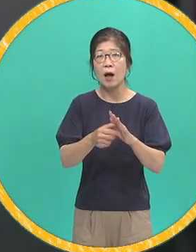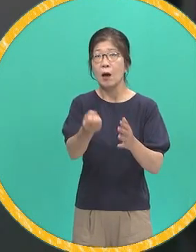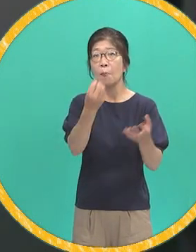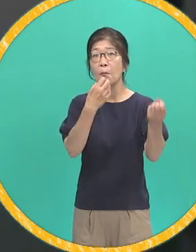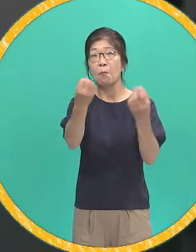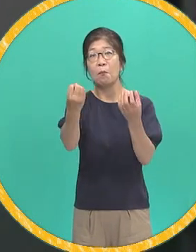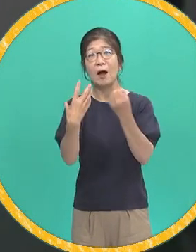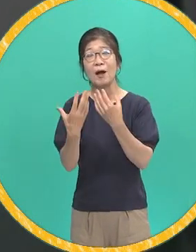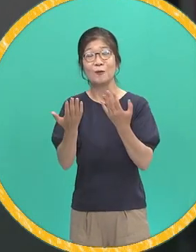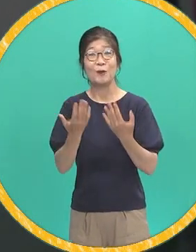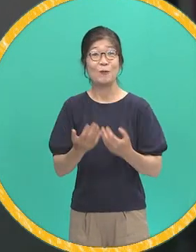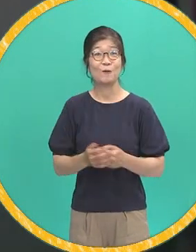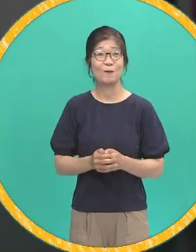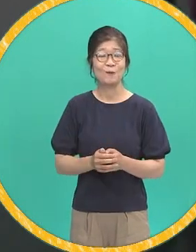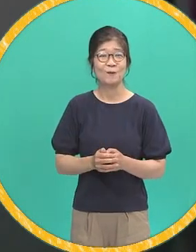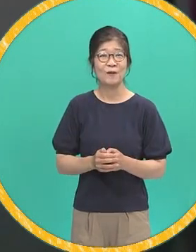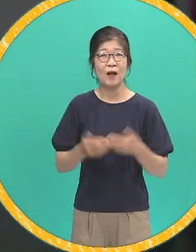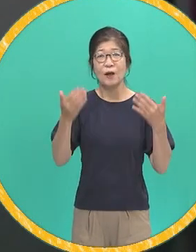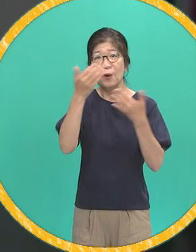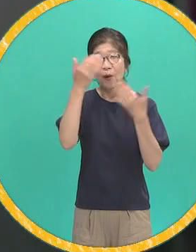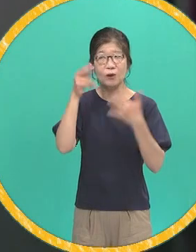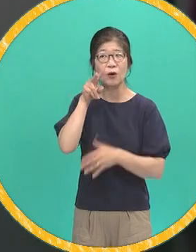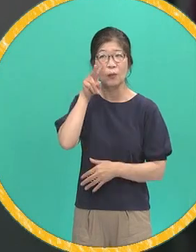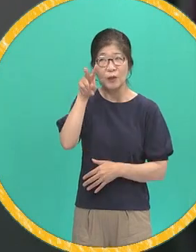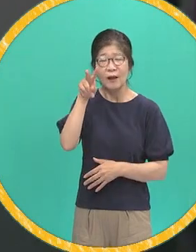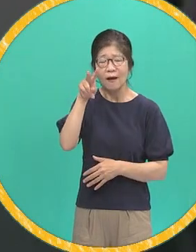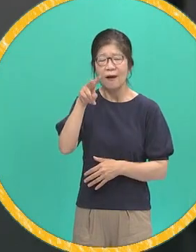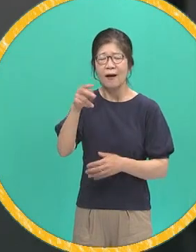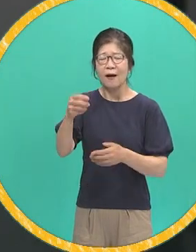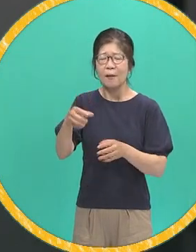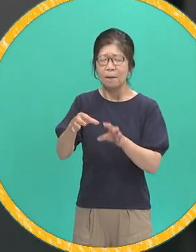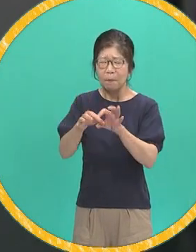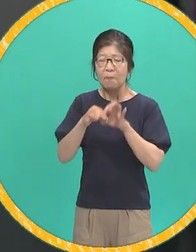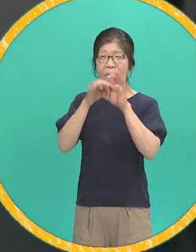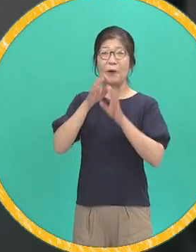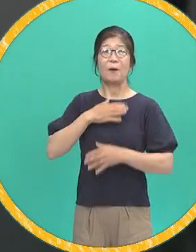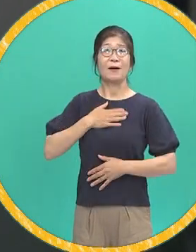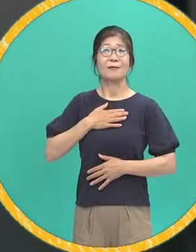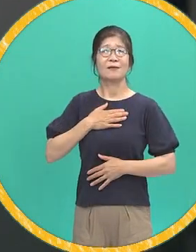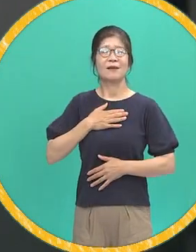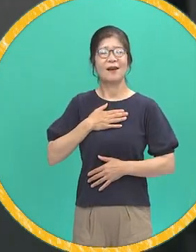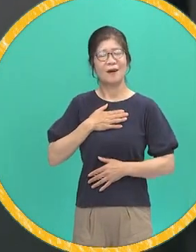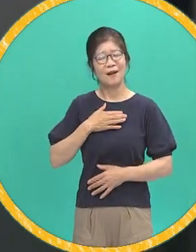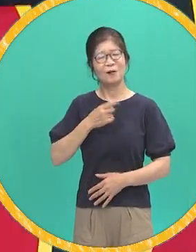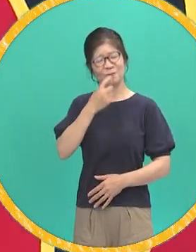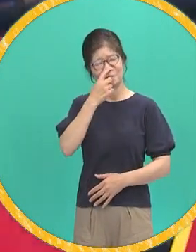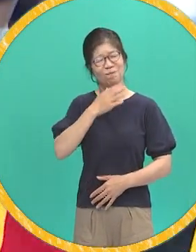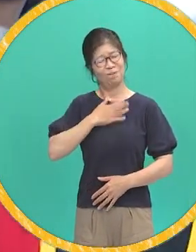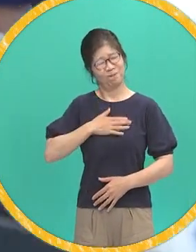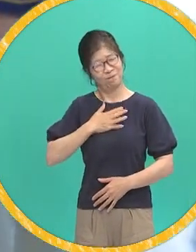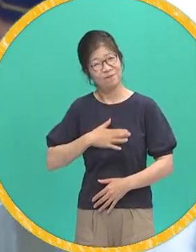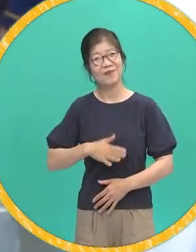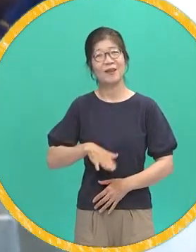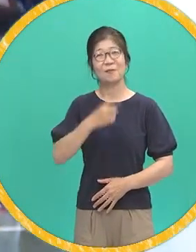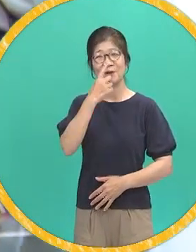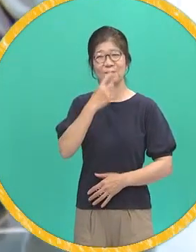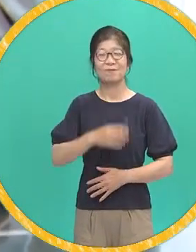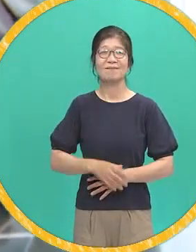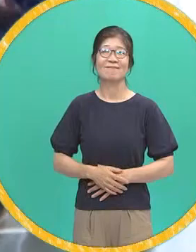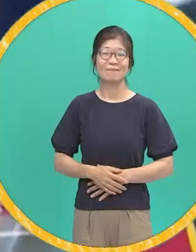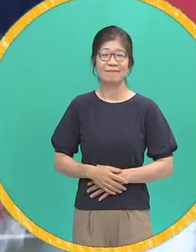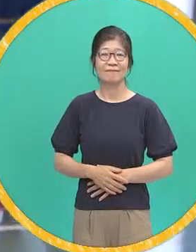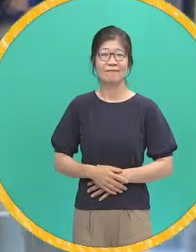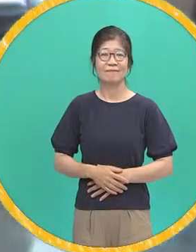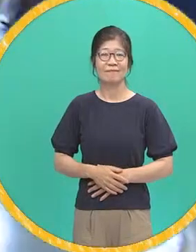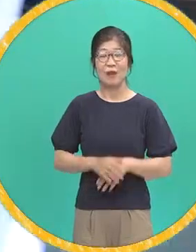表情もすごい分かりやすく喜んでくれるのでそういう時にはすごいやっててよかったなって思います子供